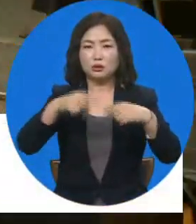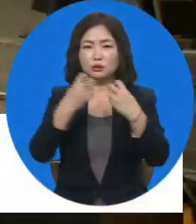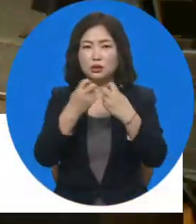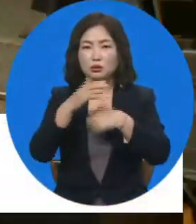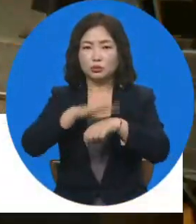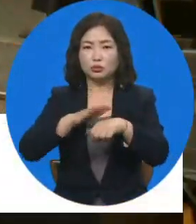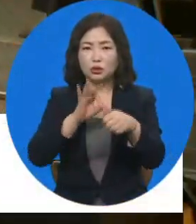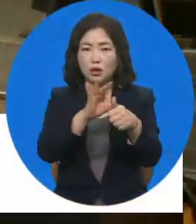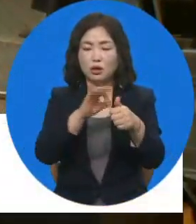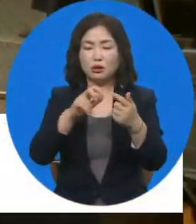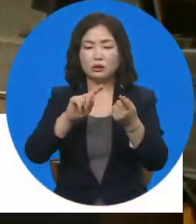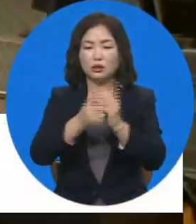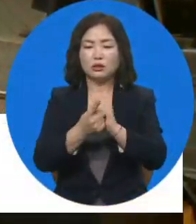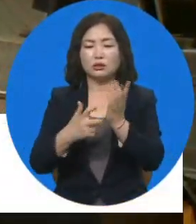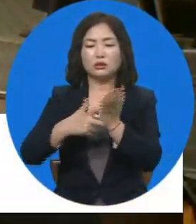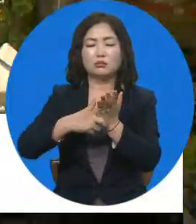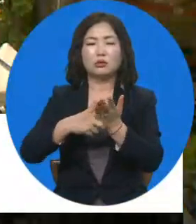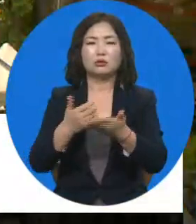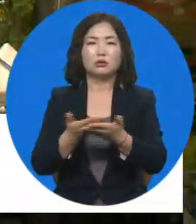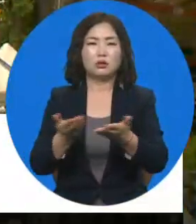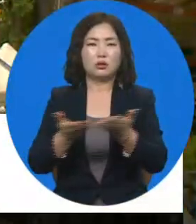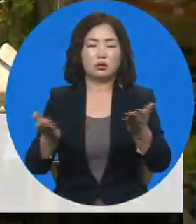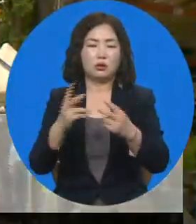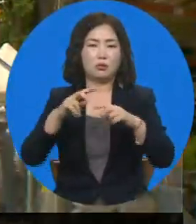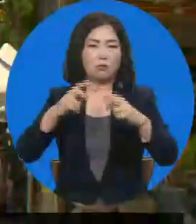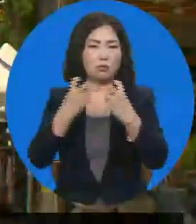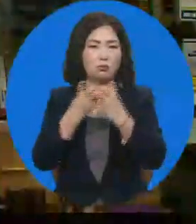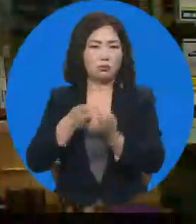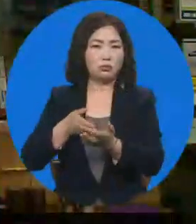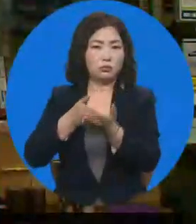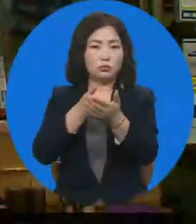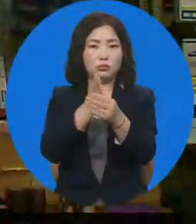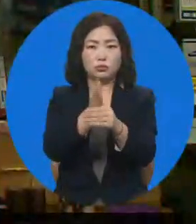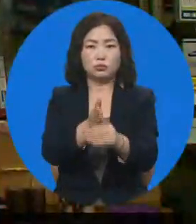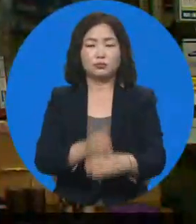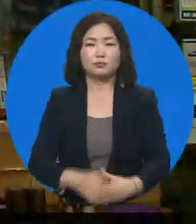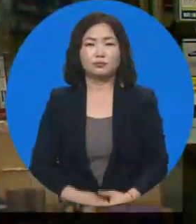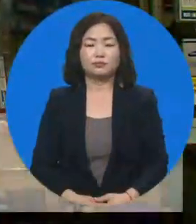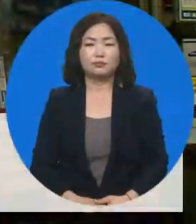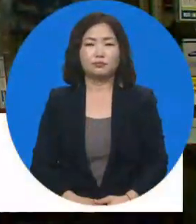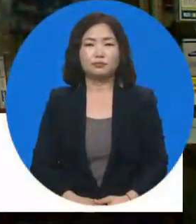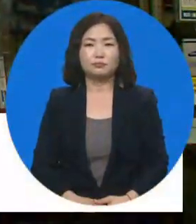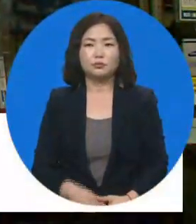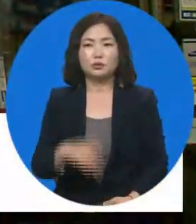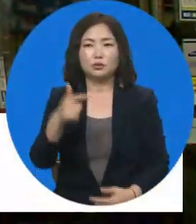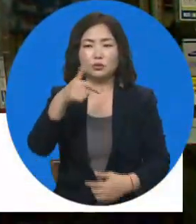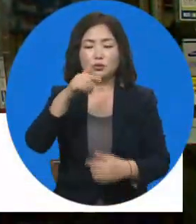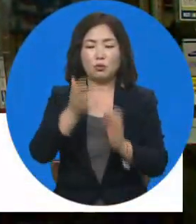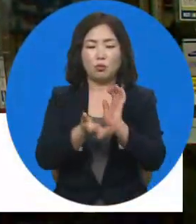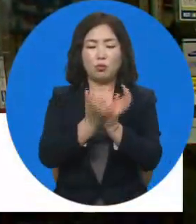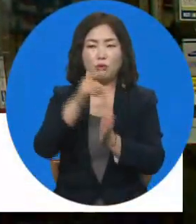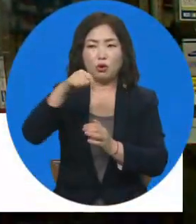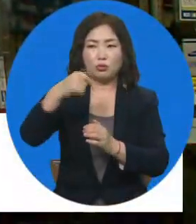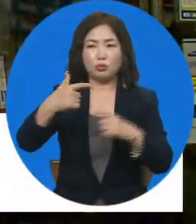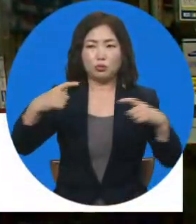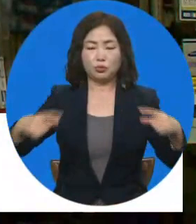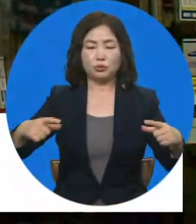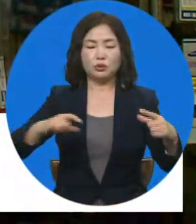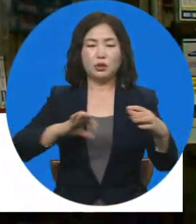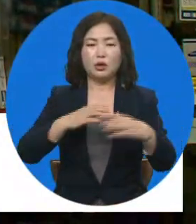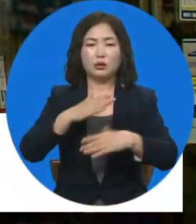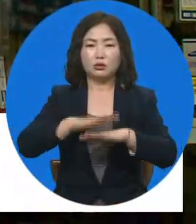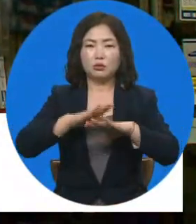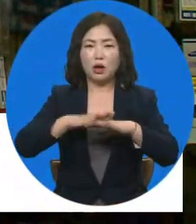상품권으로 지급하는 방안을 대안으로 내놓고 있습니다 제이드 굴에서 느 농업인 경영안정자금